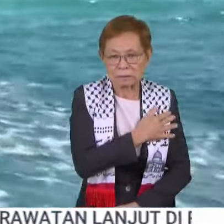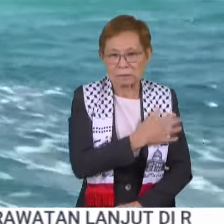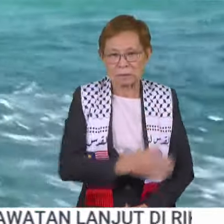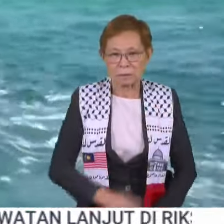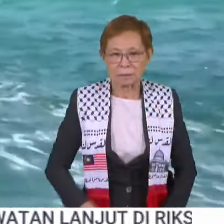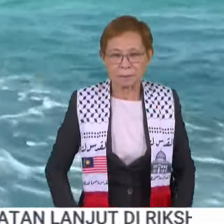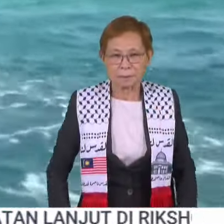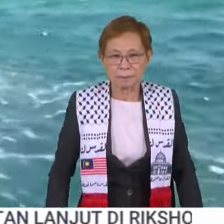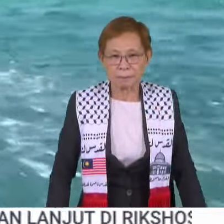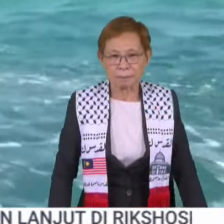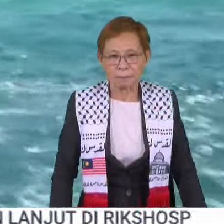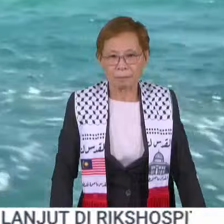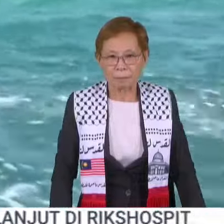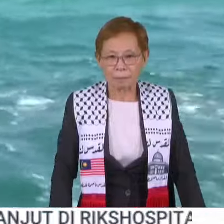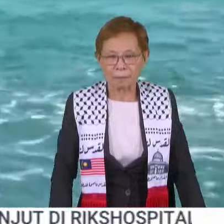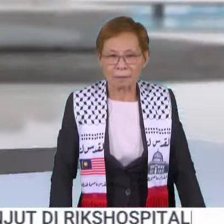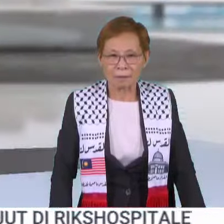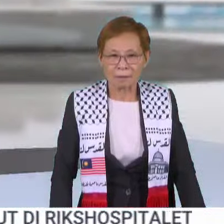RTM